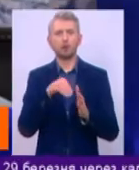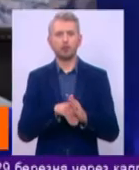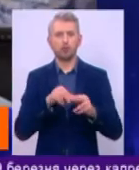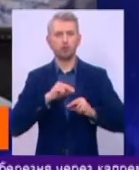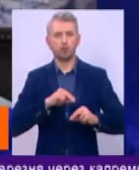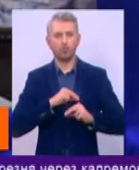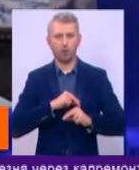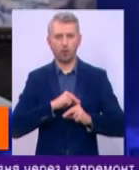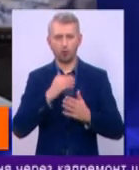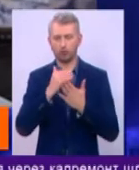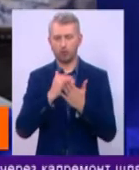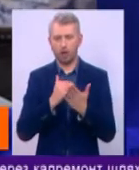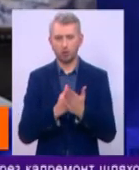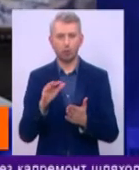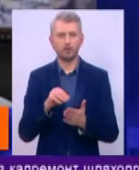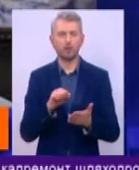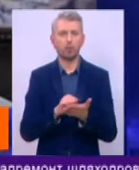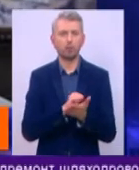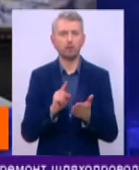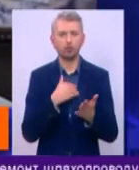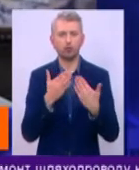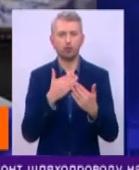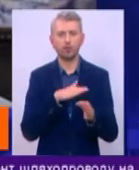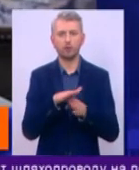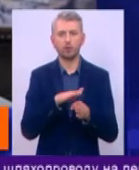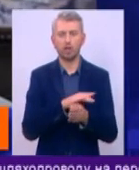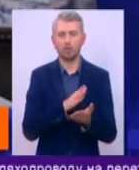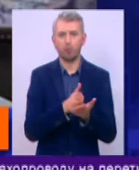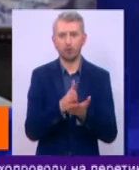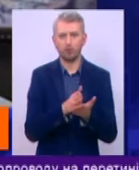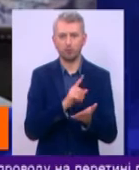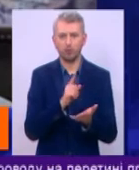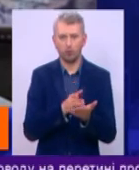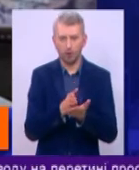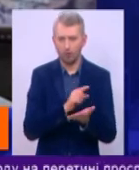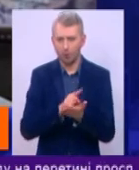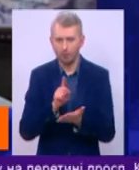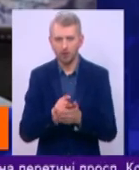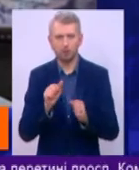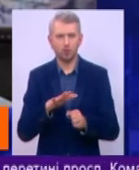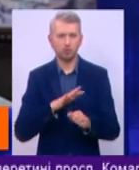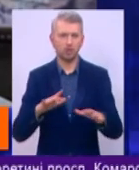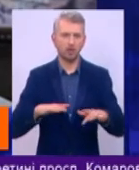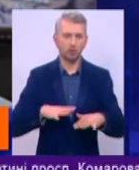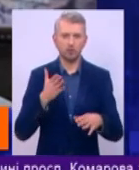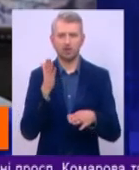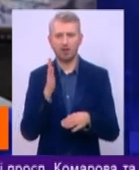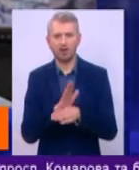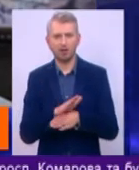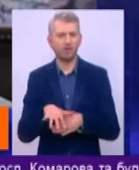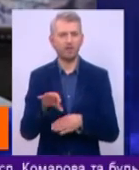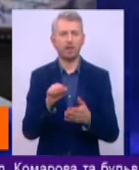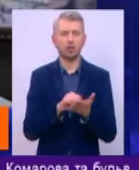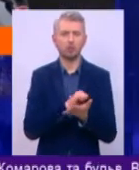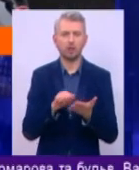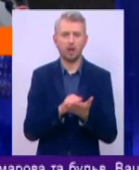усі ті інші документи, які стосуються виконання посадових обов'язків. Це можуть бути інструкції, накази, вся